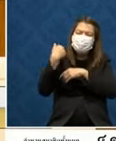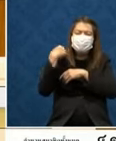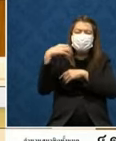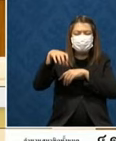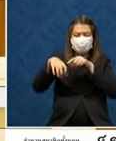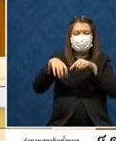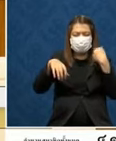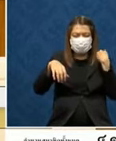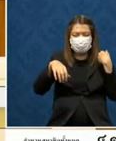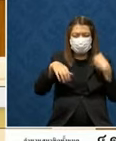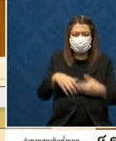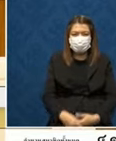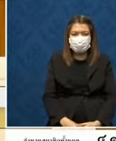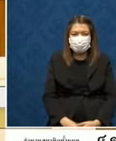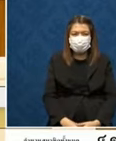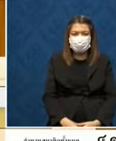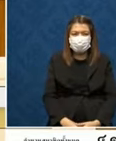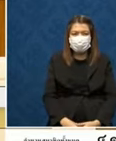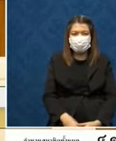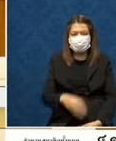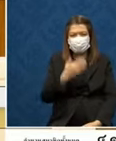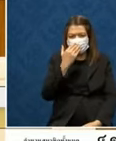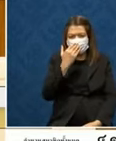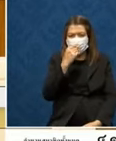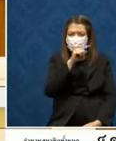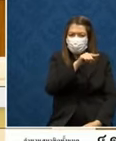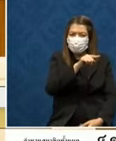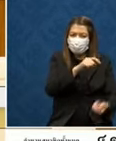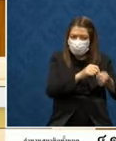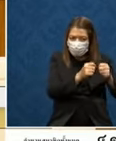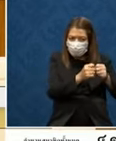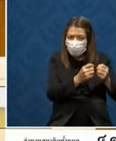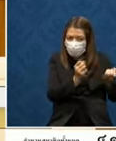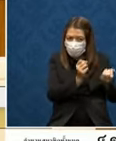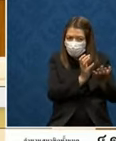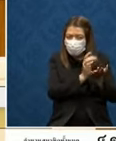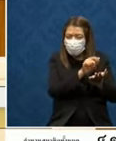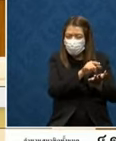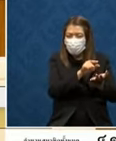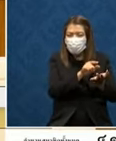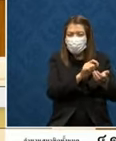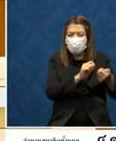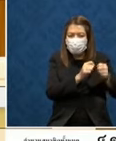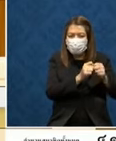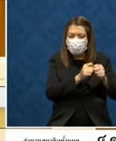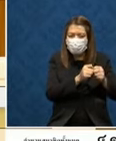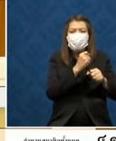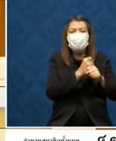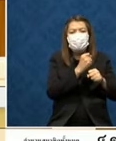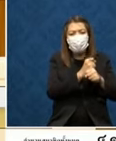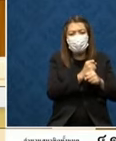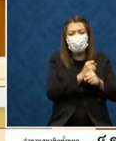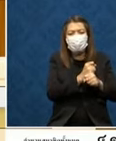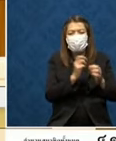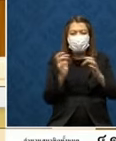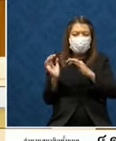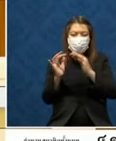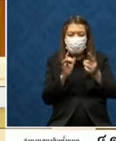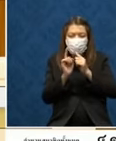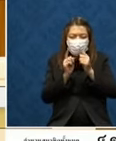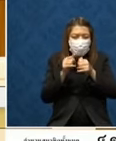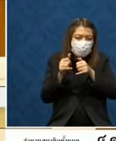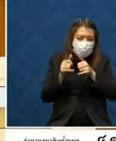เช่นนี้เหมือนกันในกรณีที่มีเกิดเหตุการณ์ในพื้นที่โน้นพื้นที่นี้ซึ่งว่าจะมีปัญหาในเรื่องของการทำงานที่จะต้องประสานงานกันอย่างใกล้